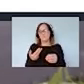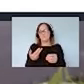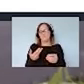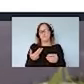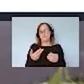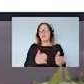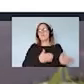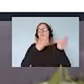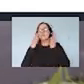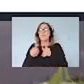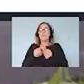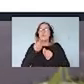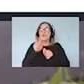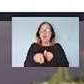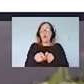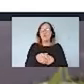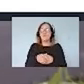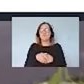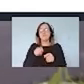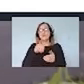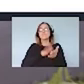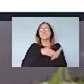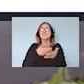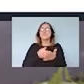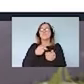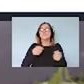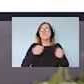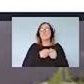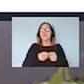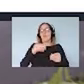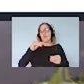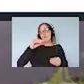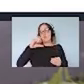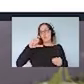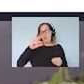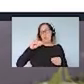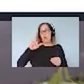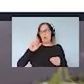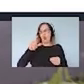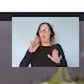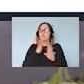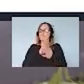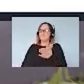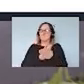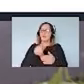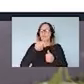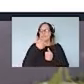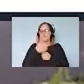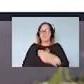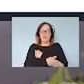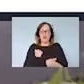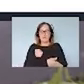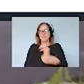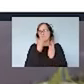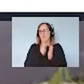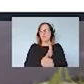w następnym kroku, to są przykłady właśnie związane z ekologią. Jeden z takich bardzo prostych i bardzo,